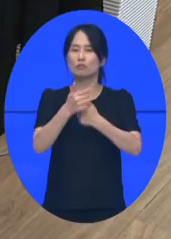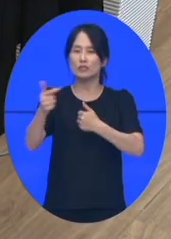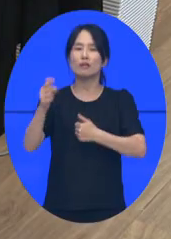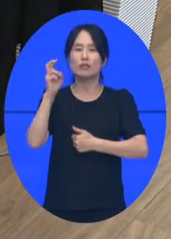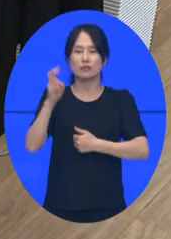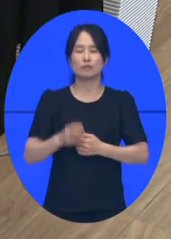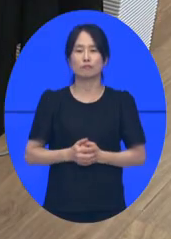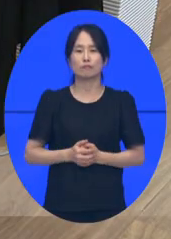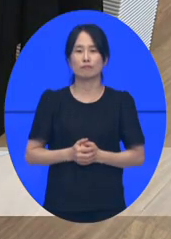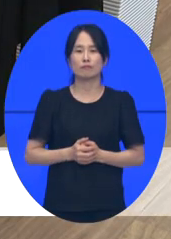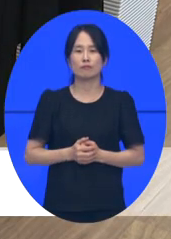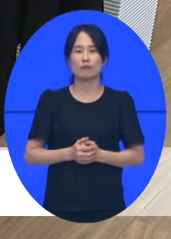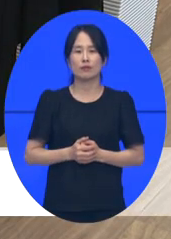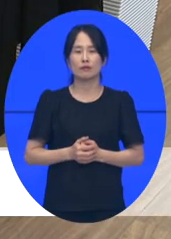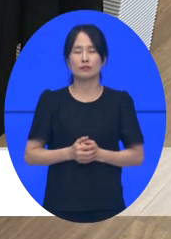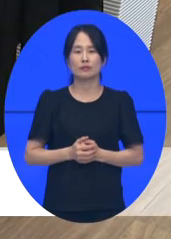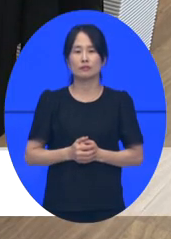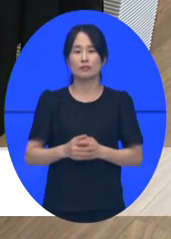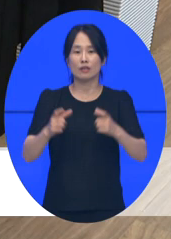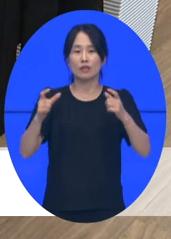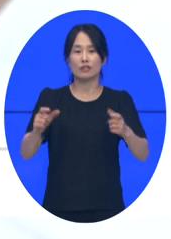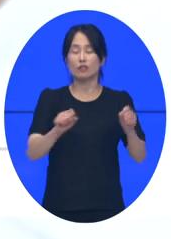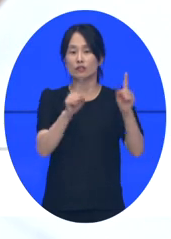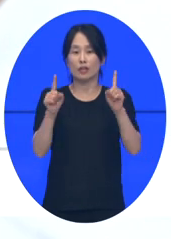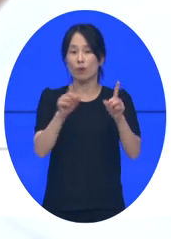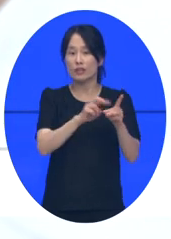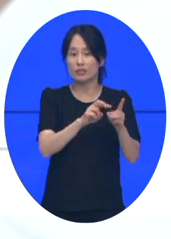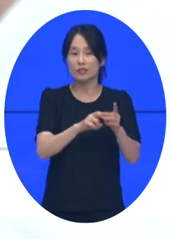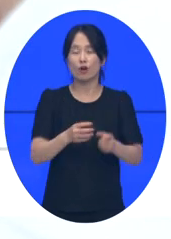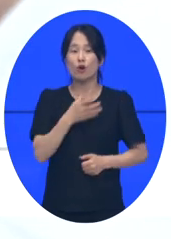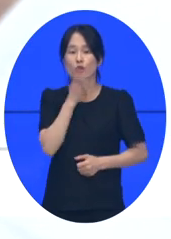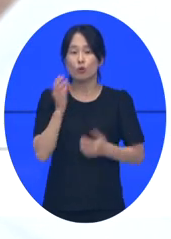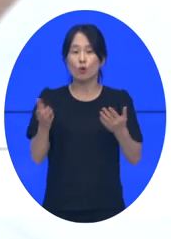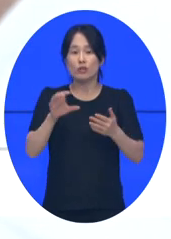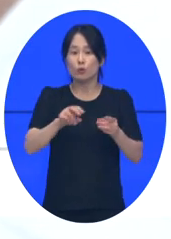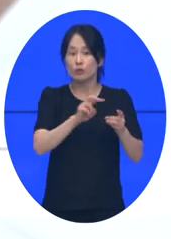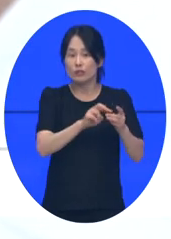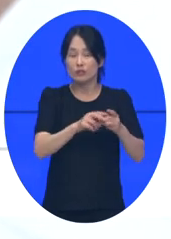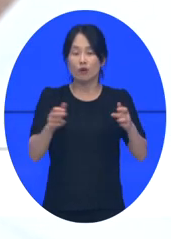있습니다. 경기도는 경기광역자활센터와 경기도 노인일자리지원센터,